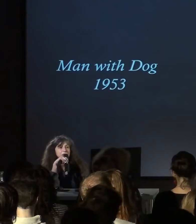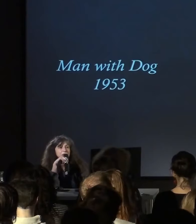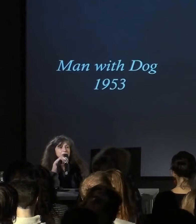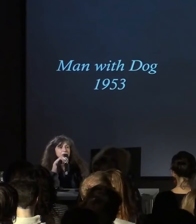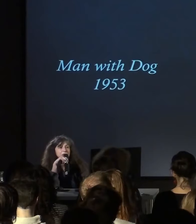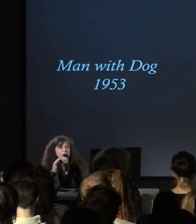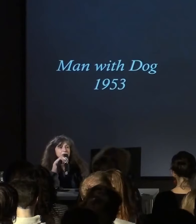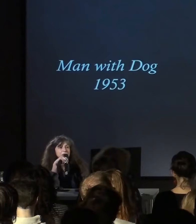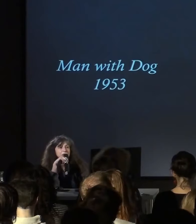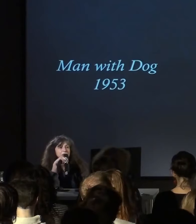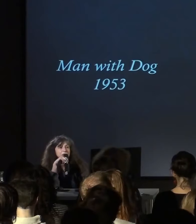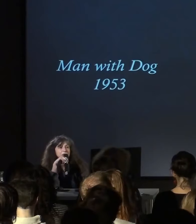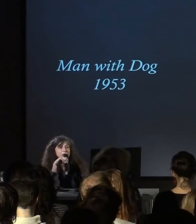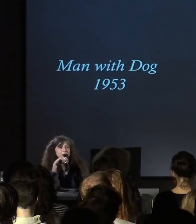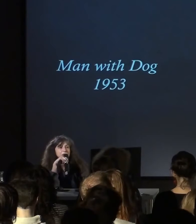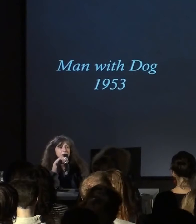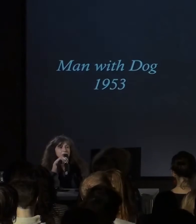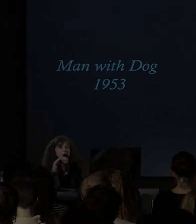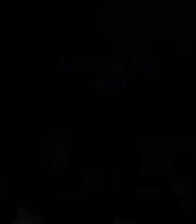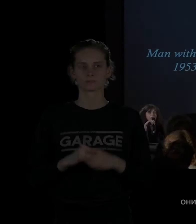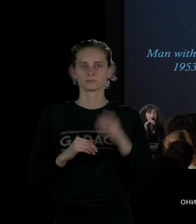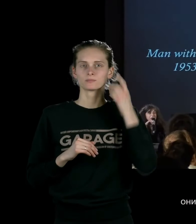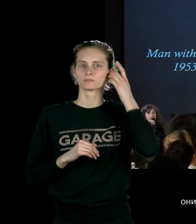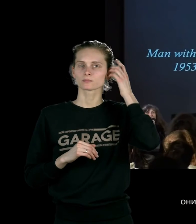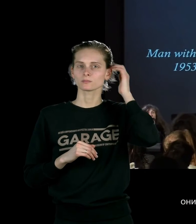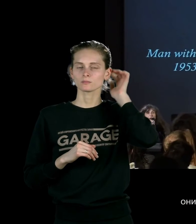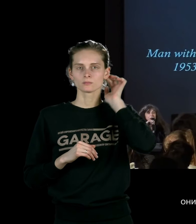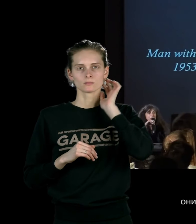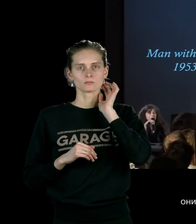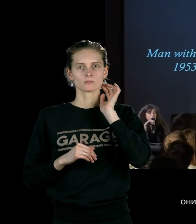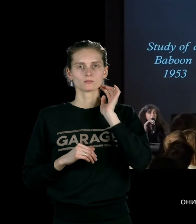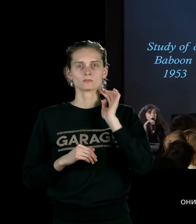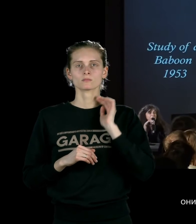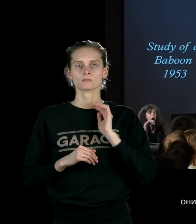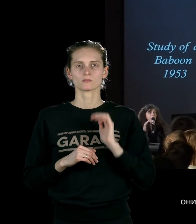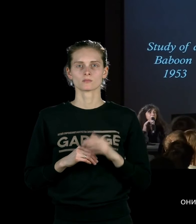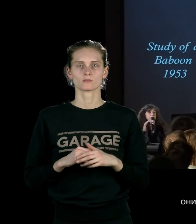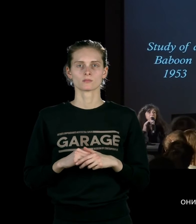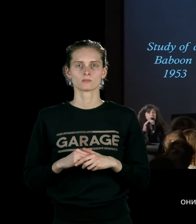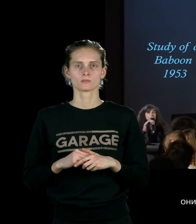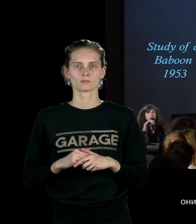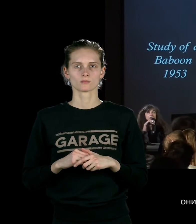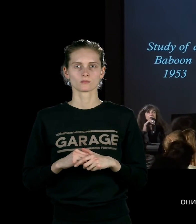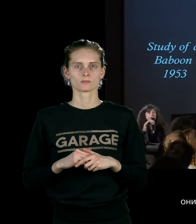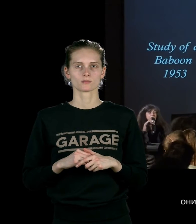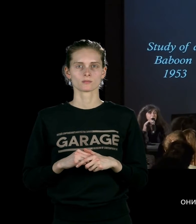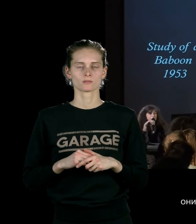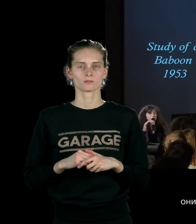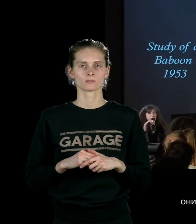собакой видна черная размытая тень ног хозяина. Когда речь идет о человеческих фигурах, этюда